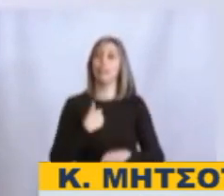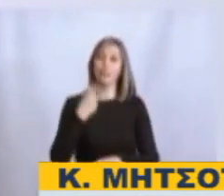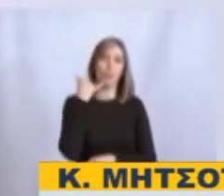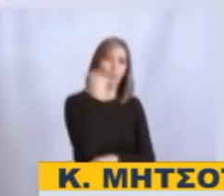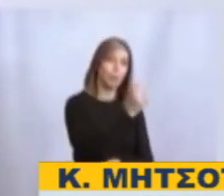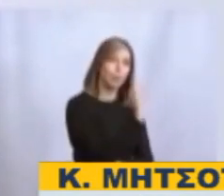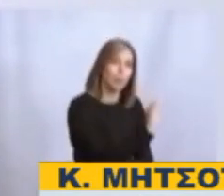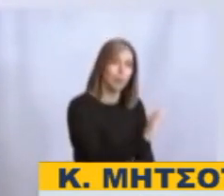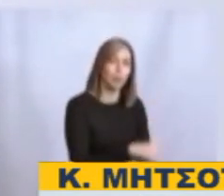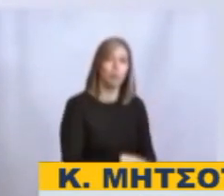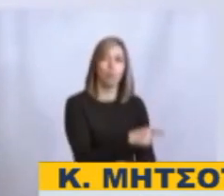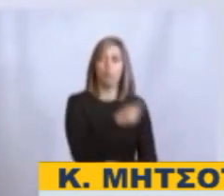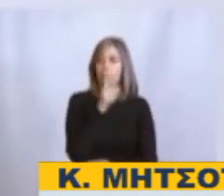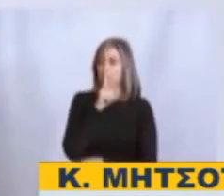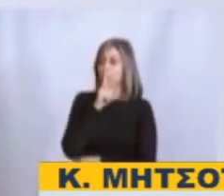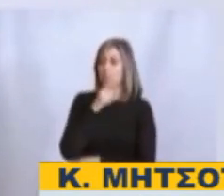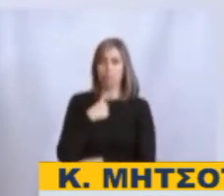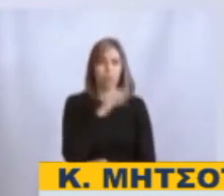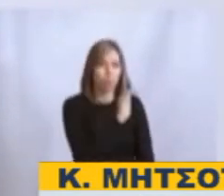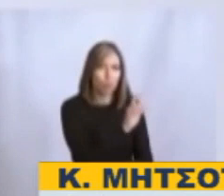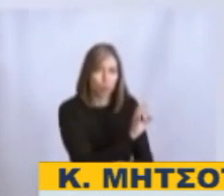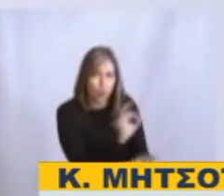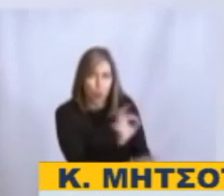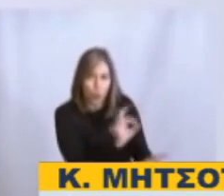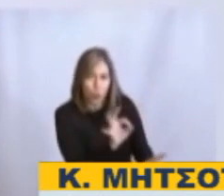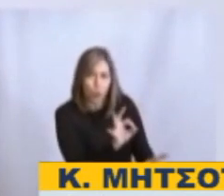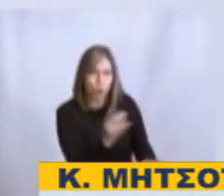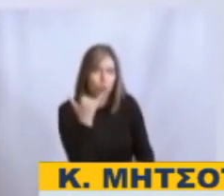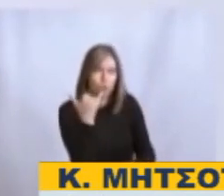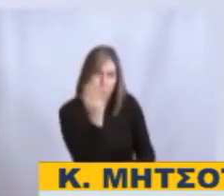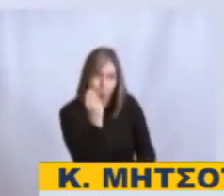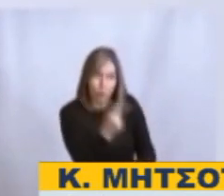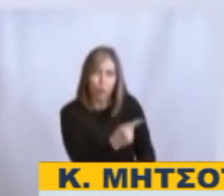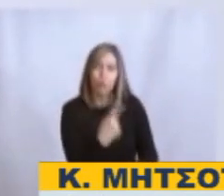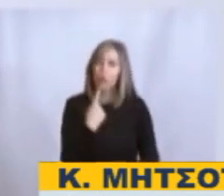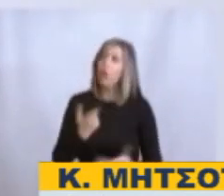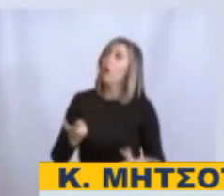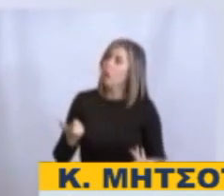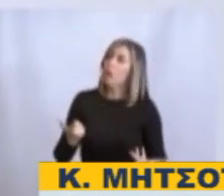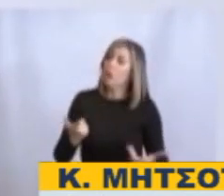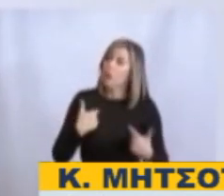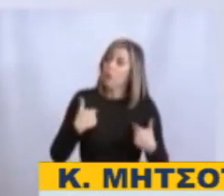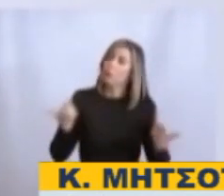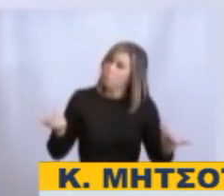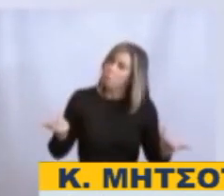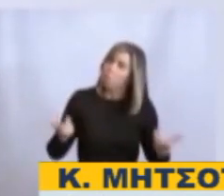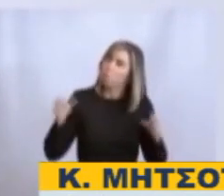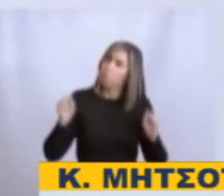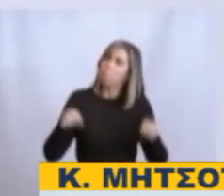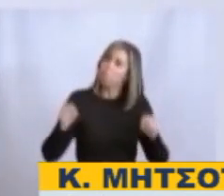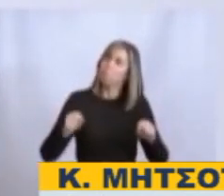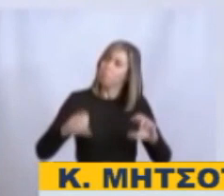τηλέφωνο. Λέω, Κωστή, είσαι εκεί, όλα εντάξει? Μου λέει, βεβαίως, πρόεδρε, να πάω στο